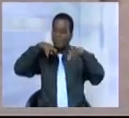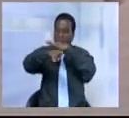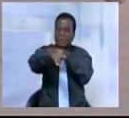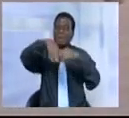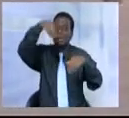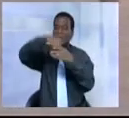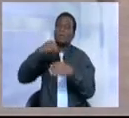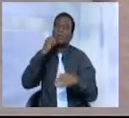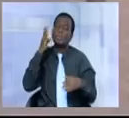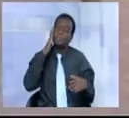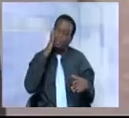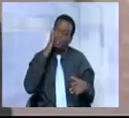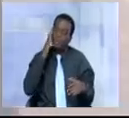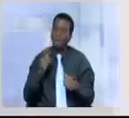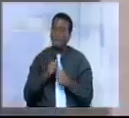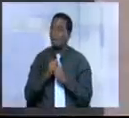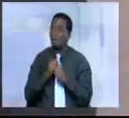domicile.